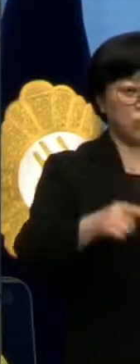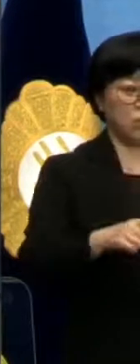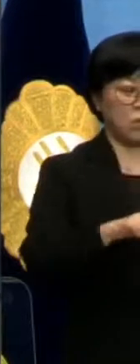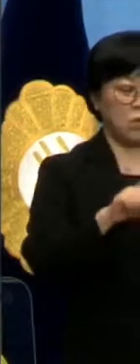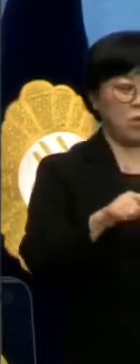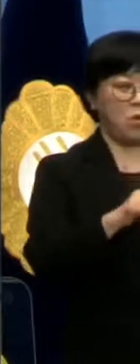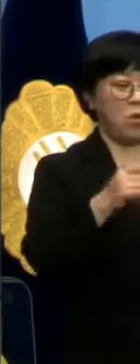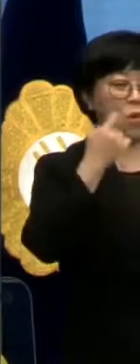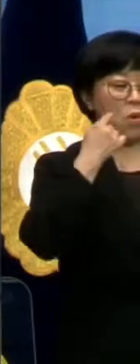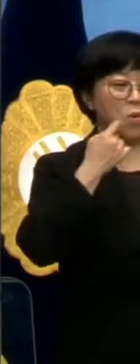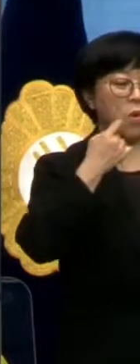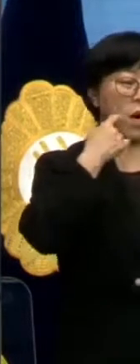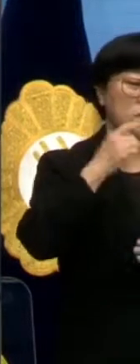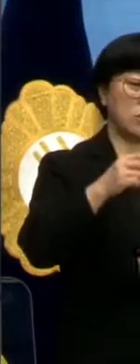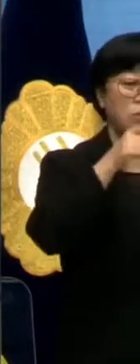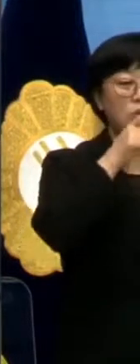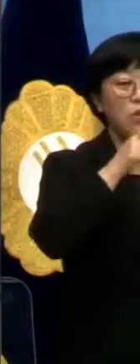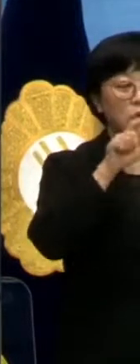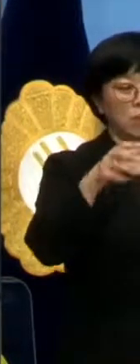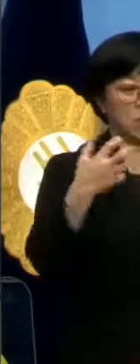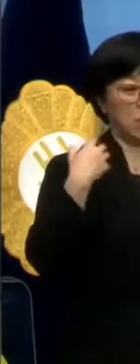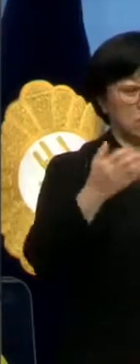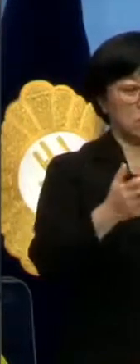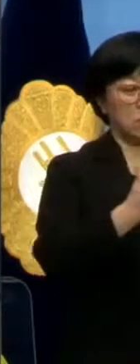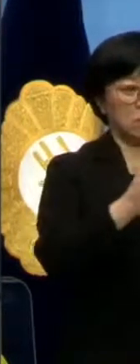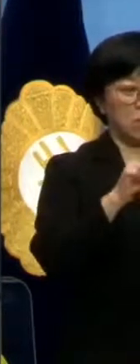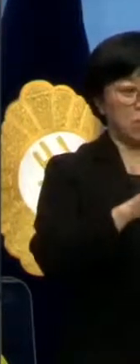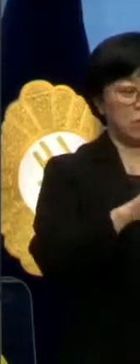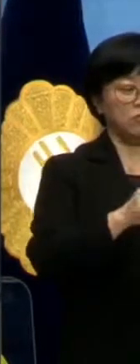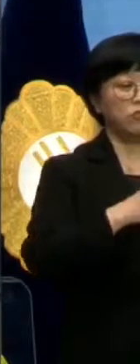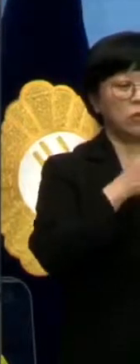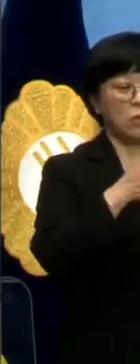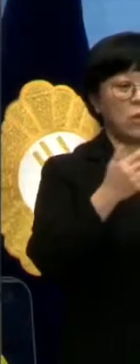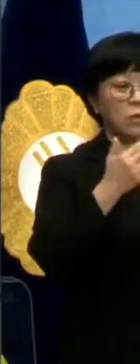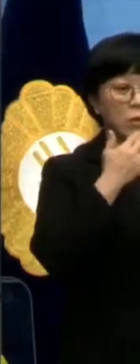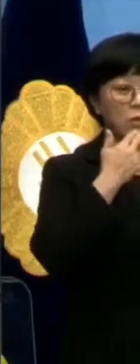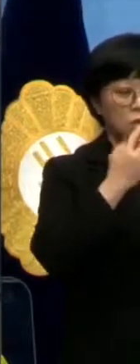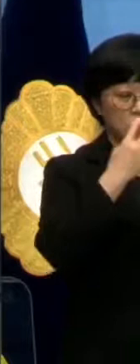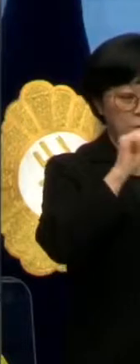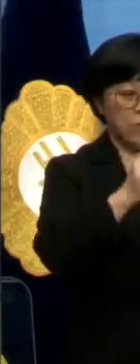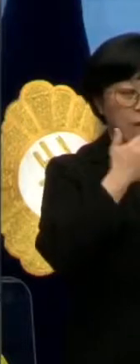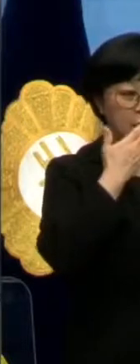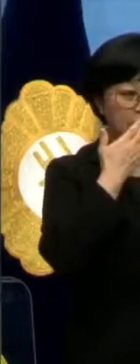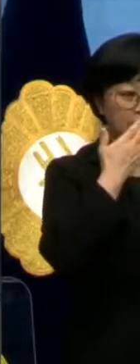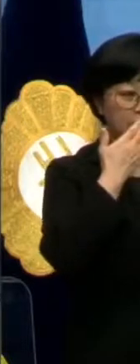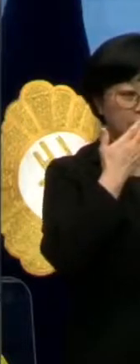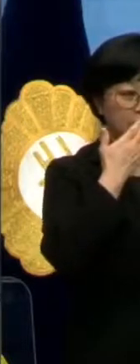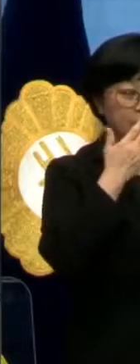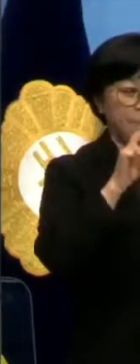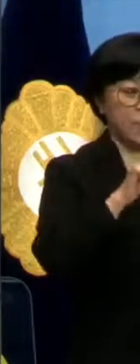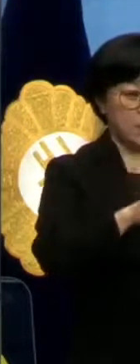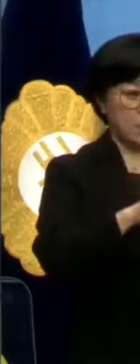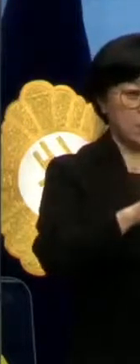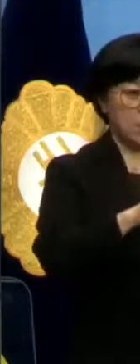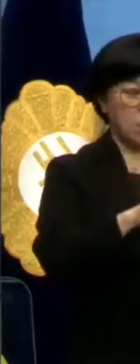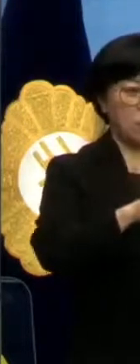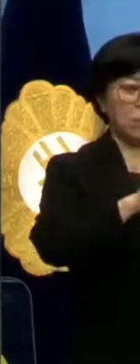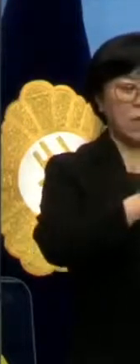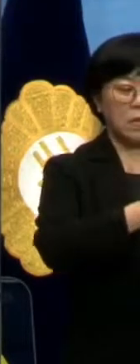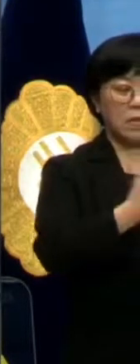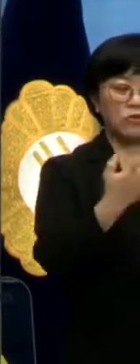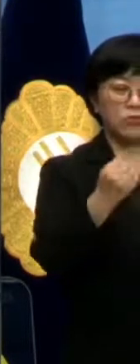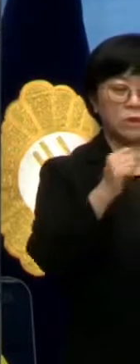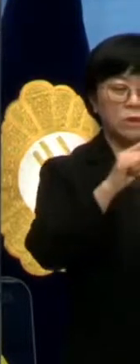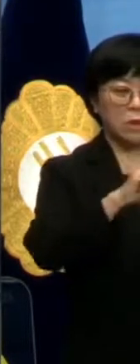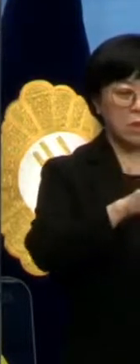누설이 없어도 원정 굳이 의 미량 존재할 수는 있습니다 월성 굳이 에서 검출된 농도는 아무런 처리